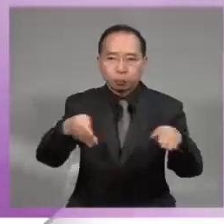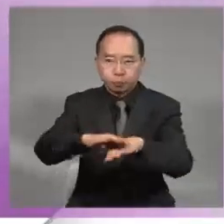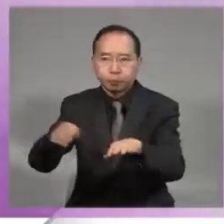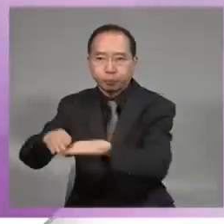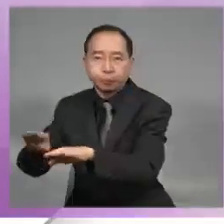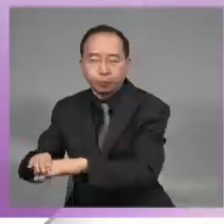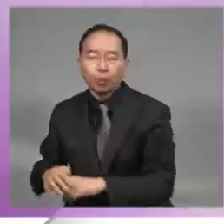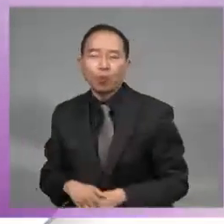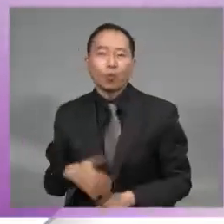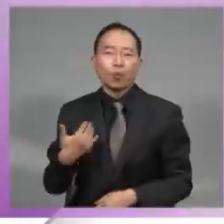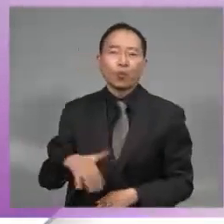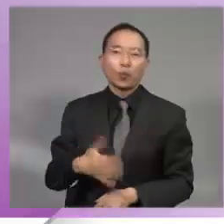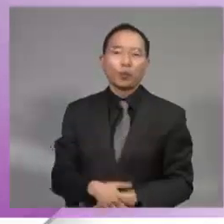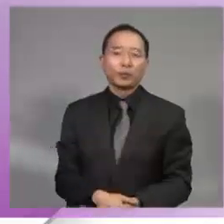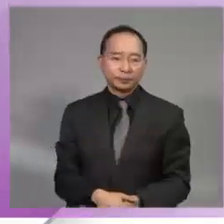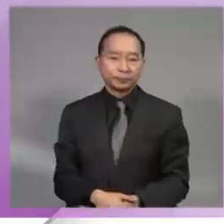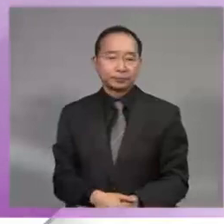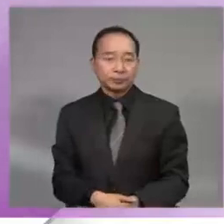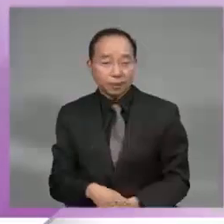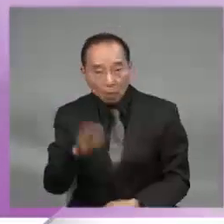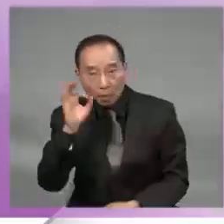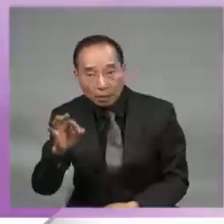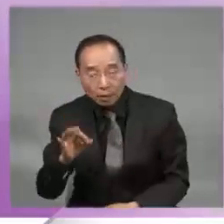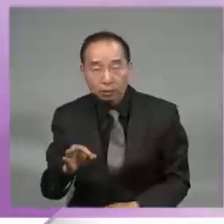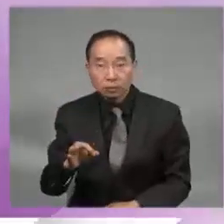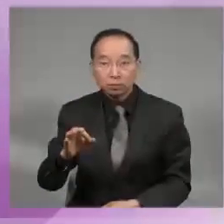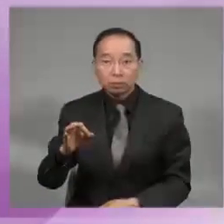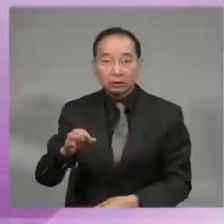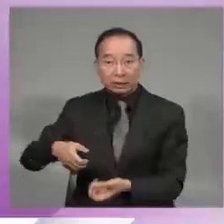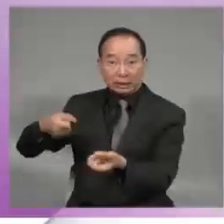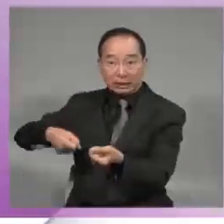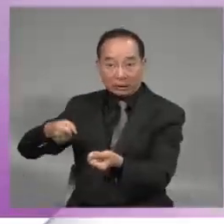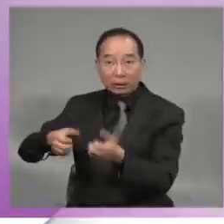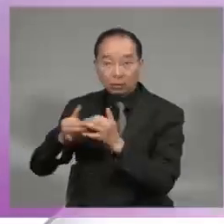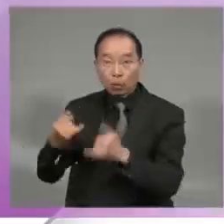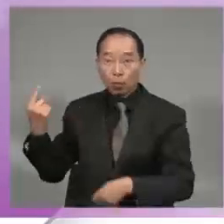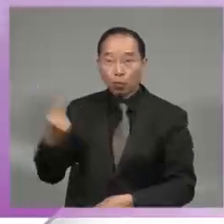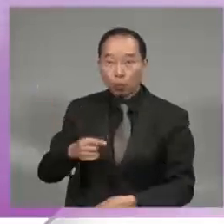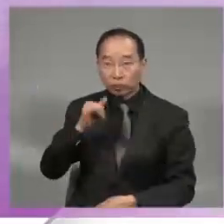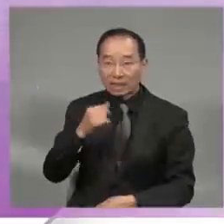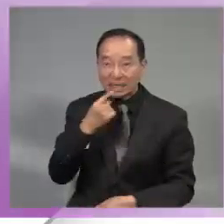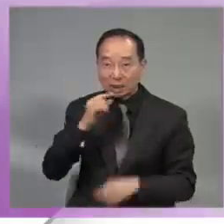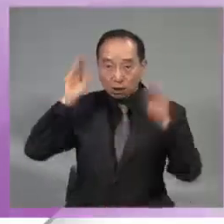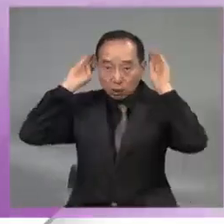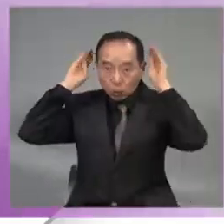같습니다. 네. 자, 이제 투표함을 들고 이송 중에 저 옆에는 이제